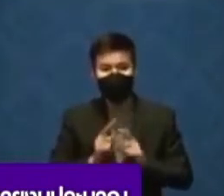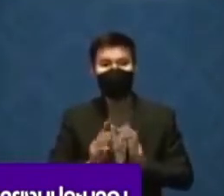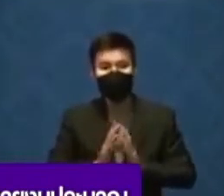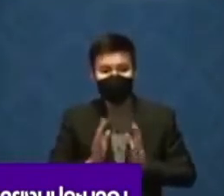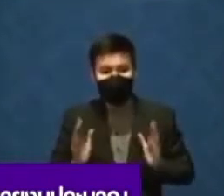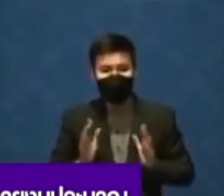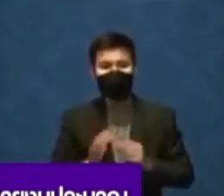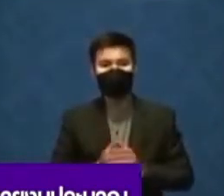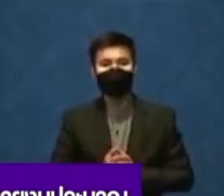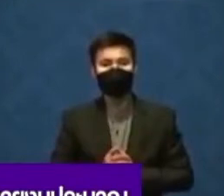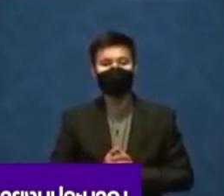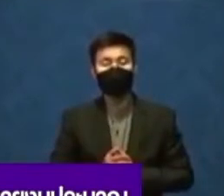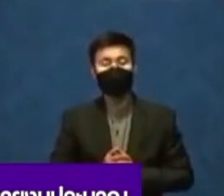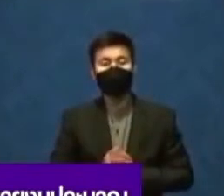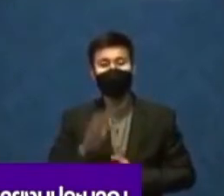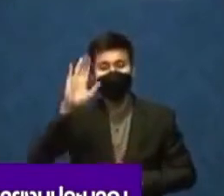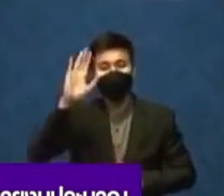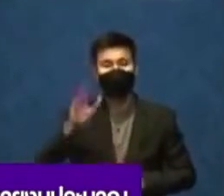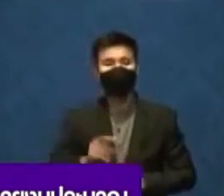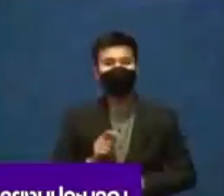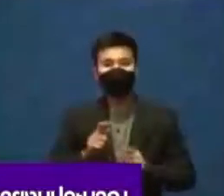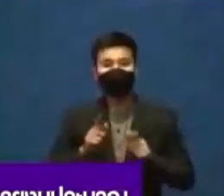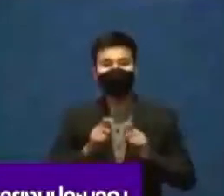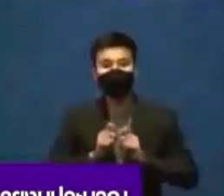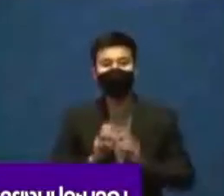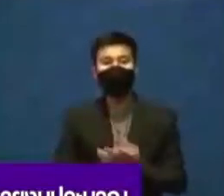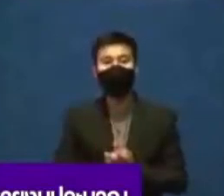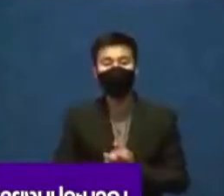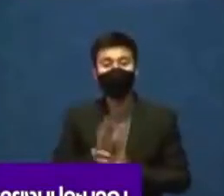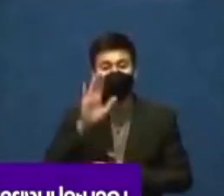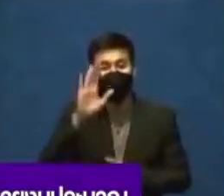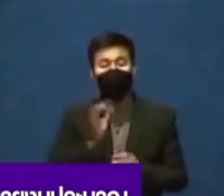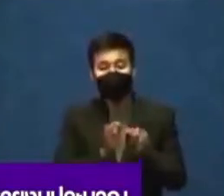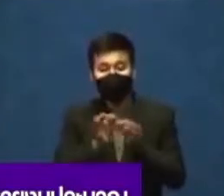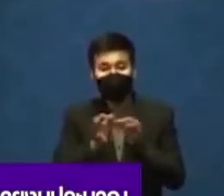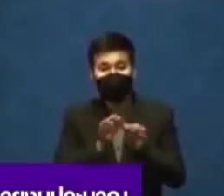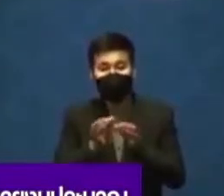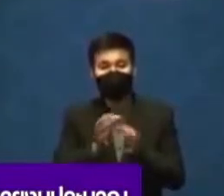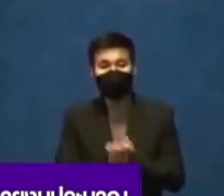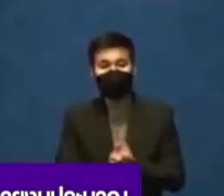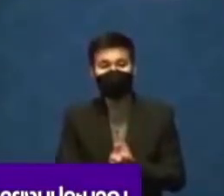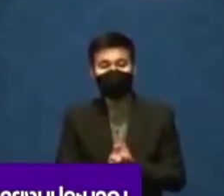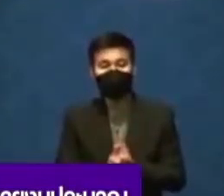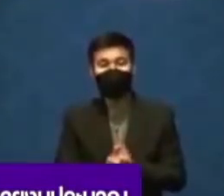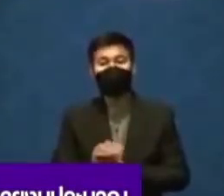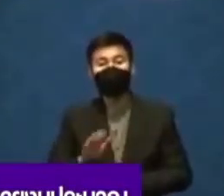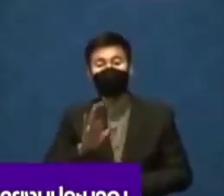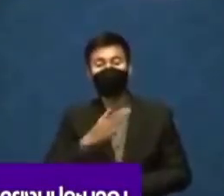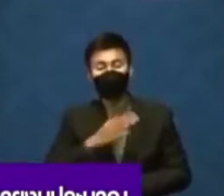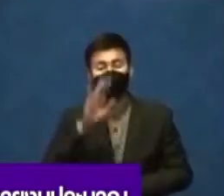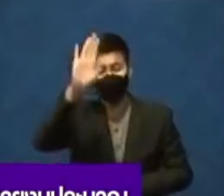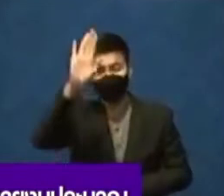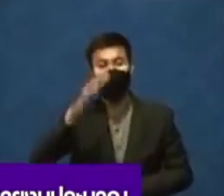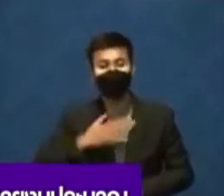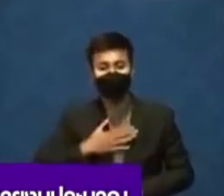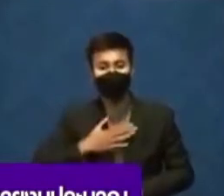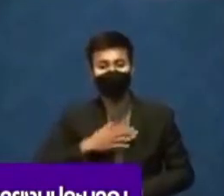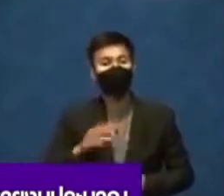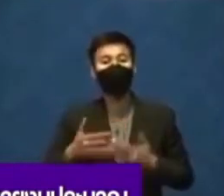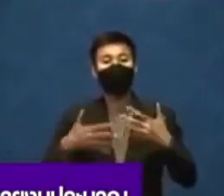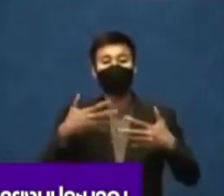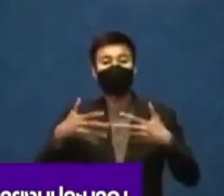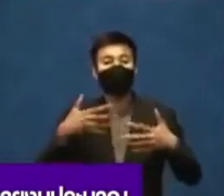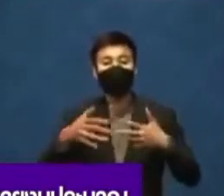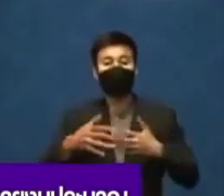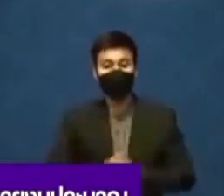านรัฐมนตรีครับขออนุญาตครับผมต้องขอชี้แจง ไม่เป็นไรเขาประท้วงประธานท่านชาดาเขาประท้วง